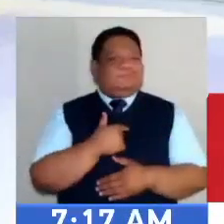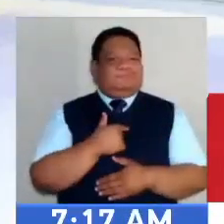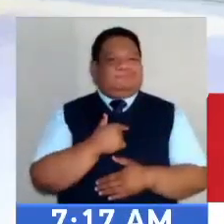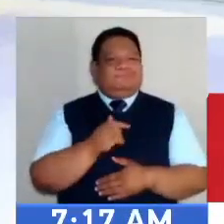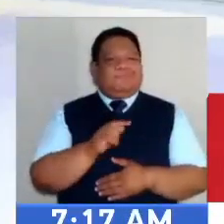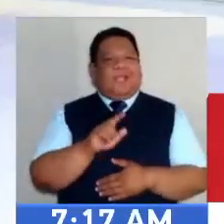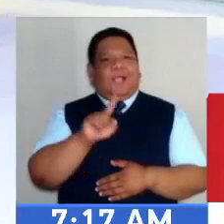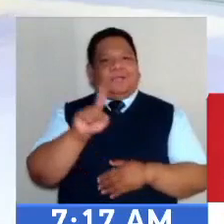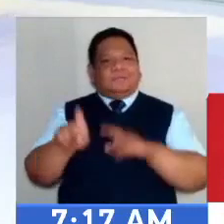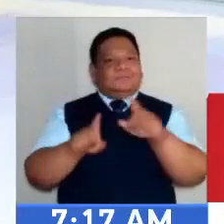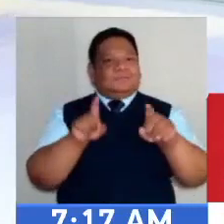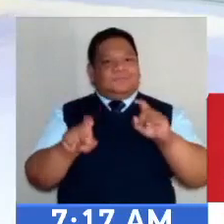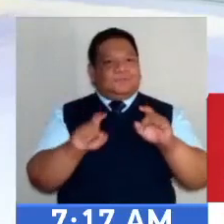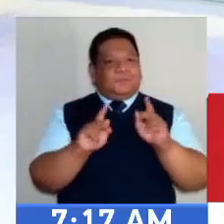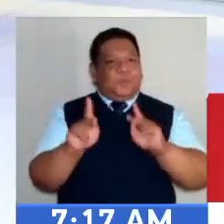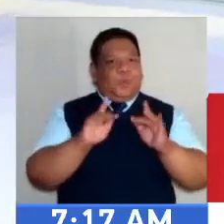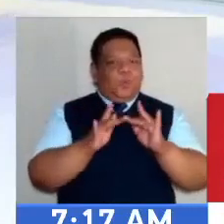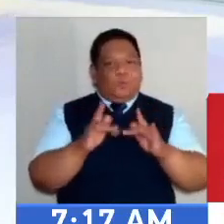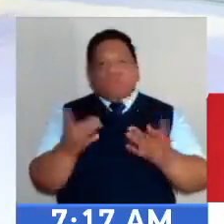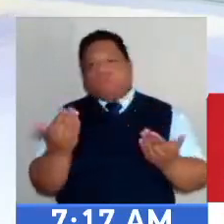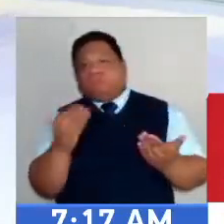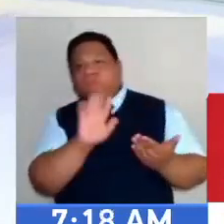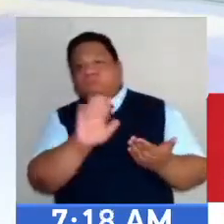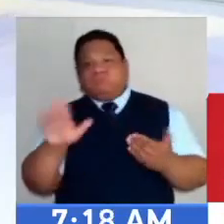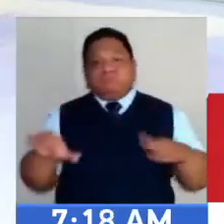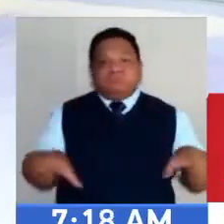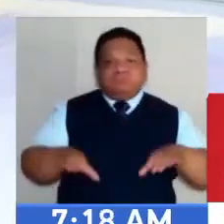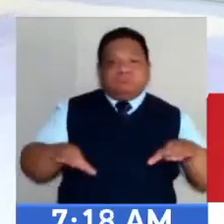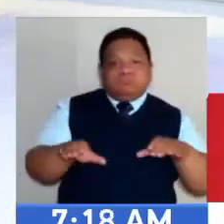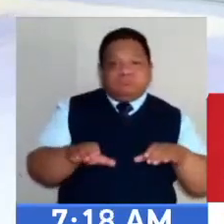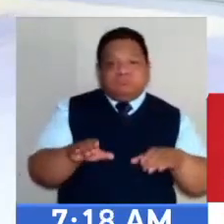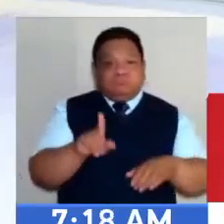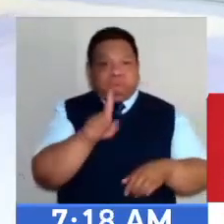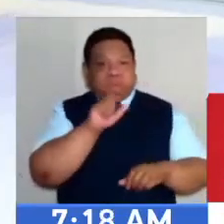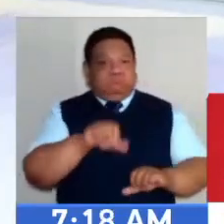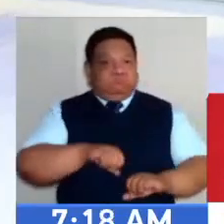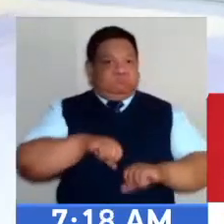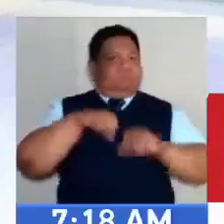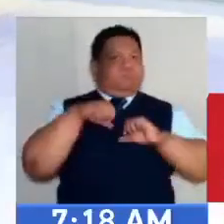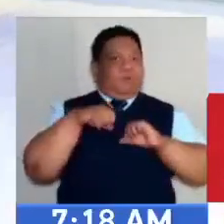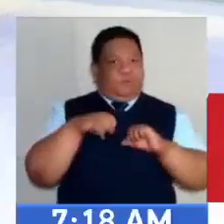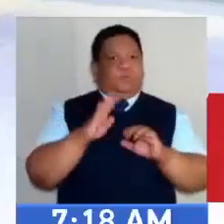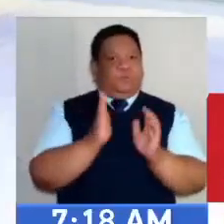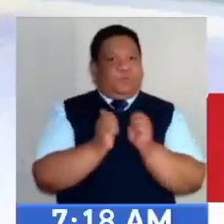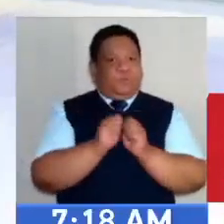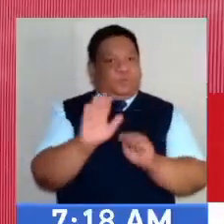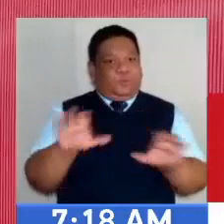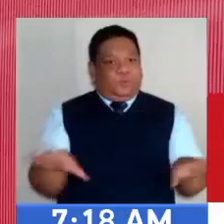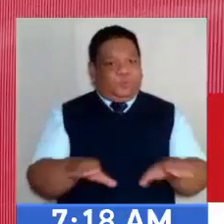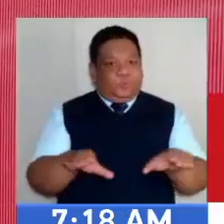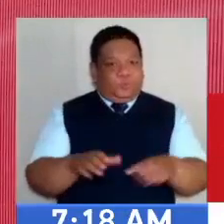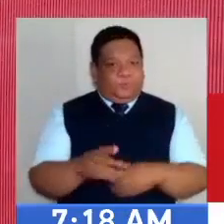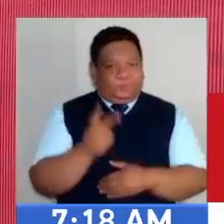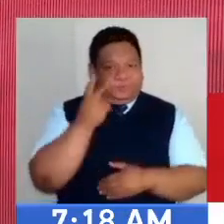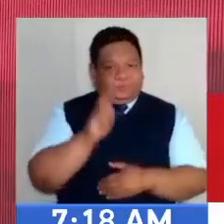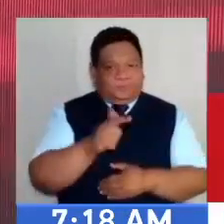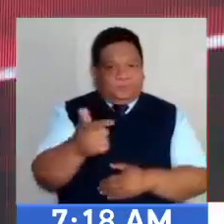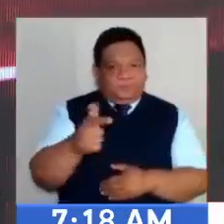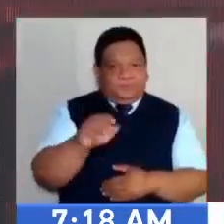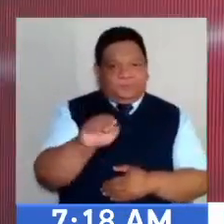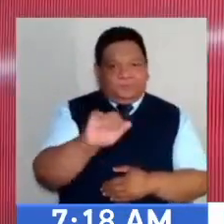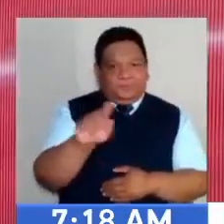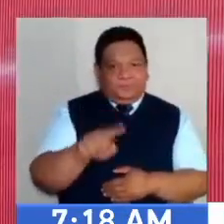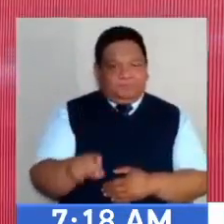mga trabaho at kung gaano sila ka-proud dito. Yes. Maris? Of course, lahat tayo proud sa mga ating